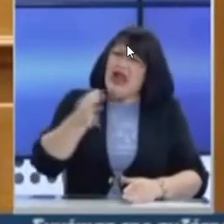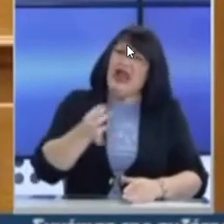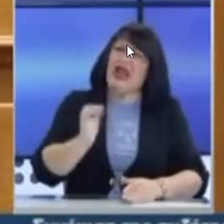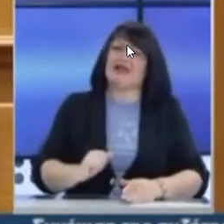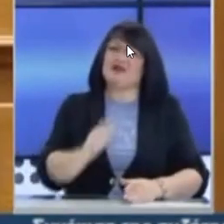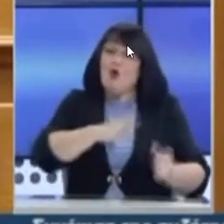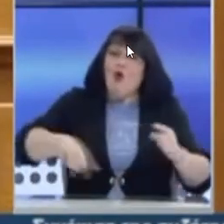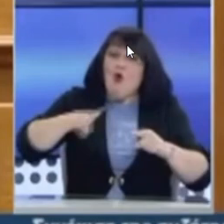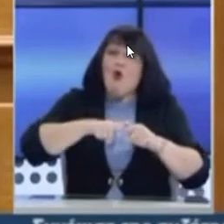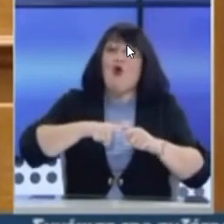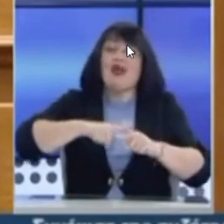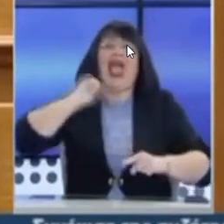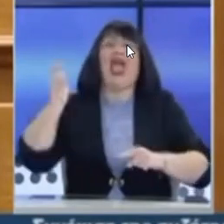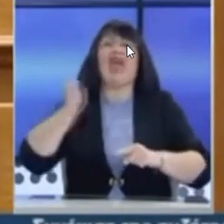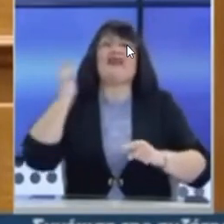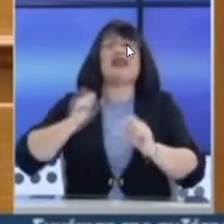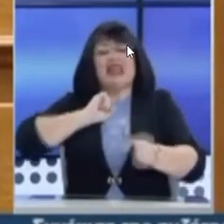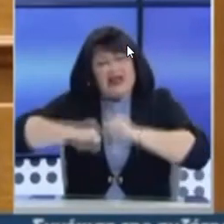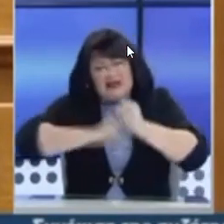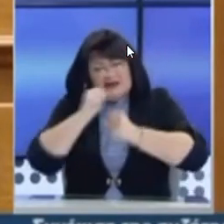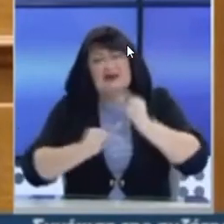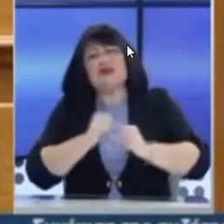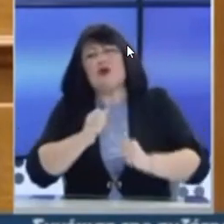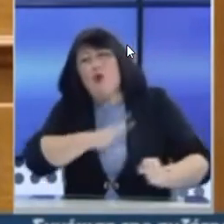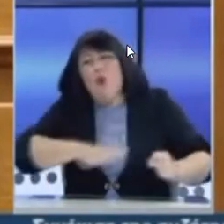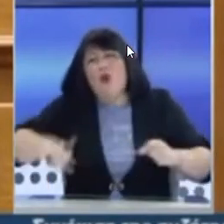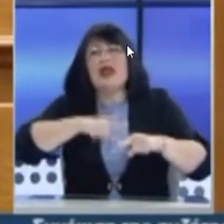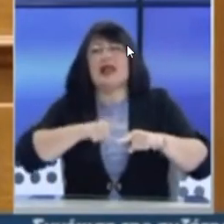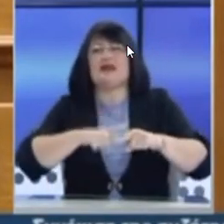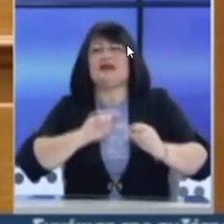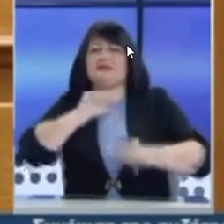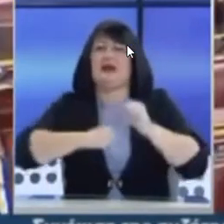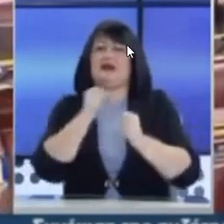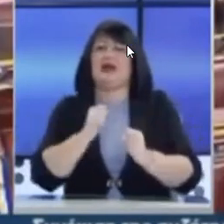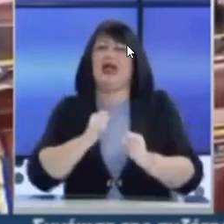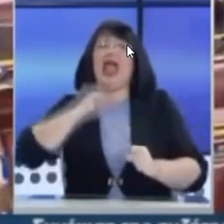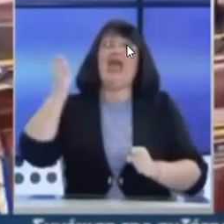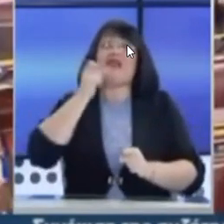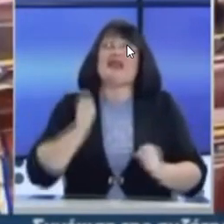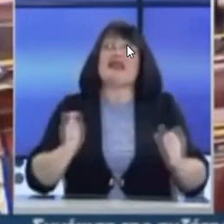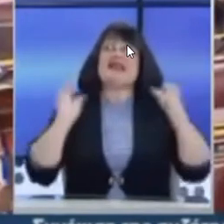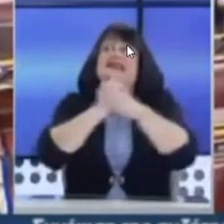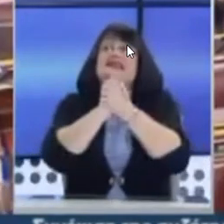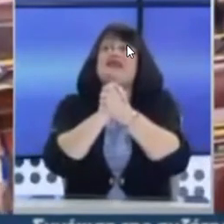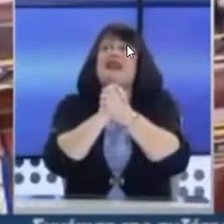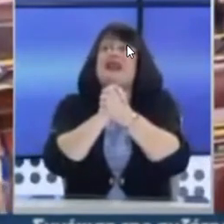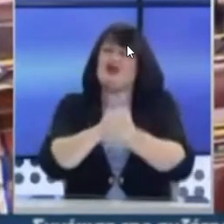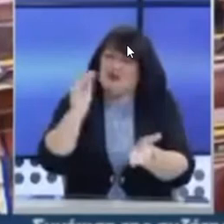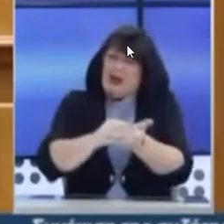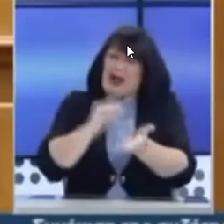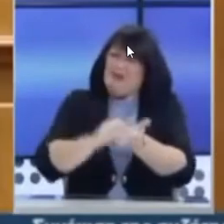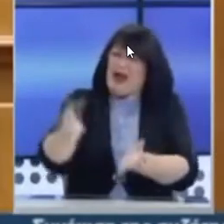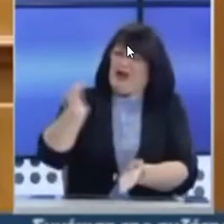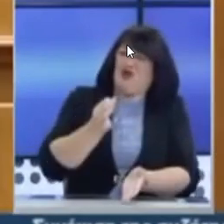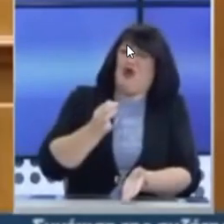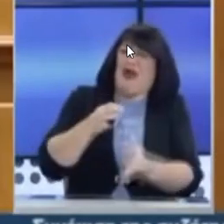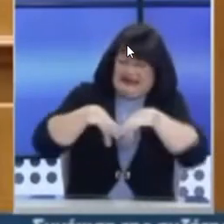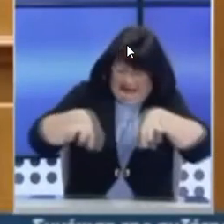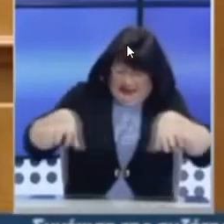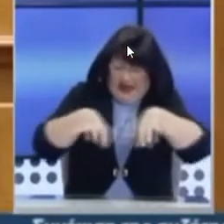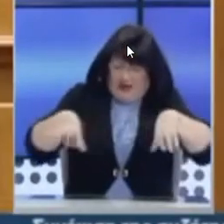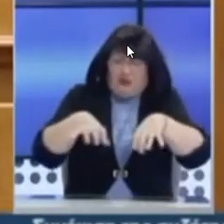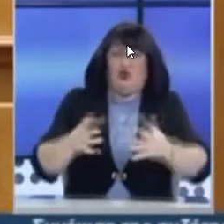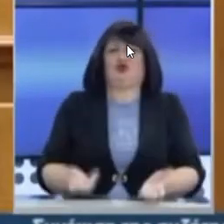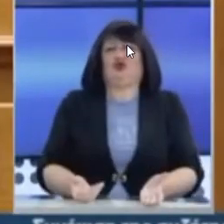αυτό. Είναι προσβολή να το λέτε ακόμα και σήμερα, μετά την εθνική συμφιλίωση, να επανέρχεστε σε στιγμές